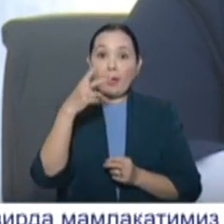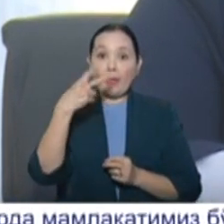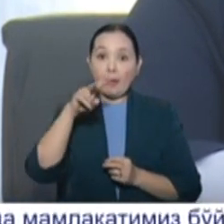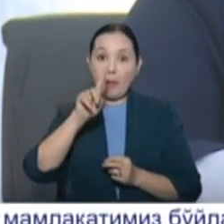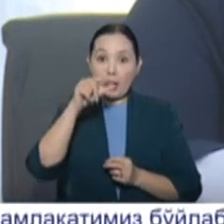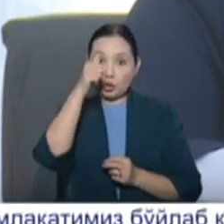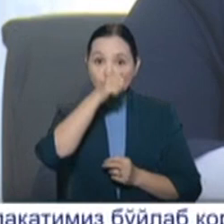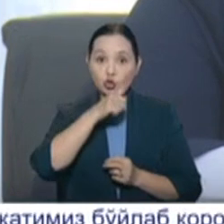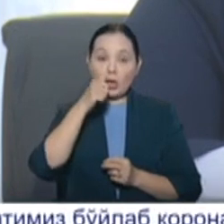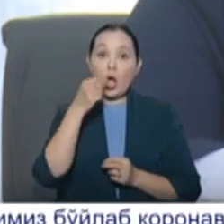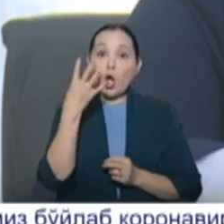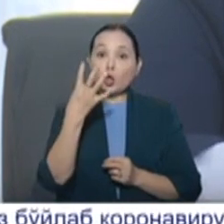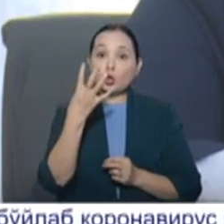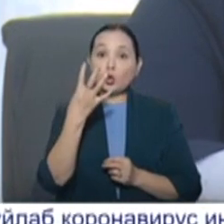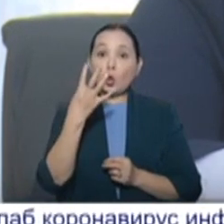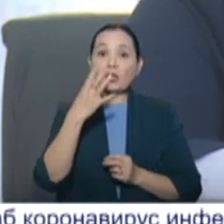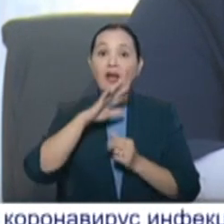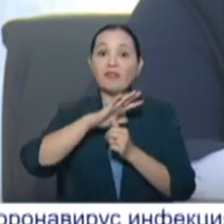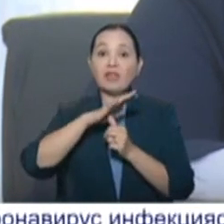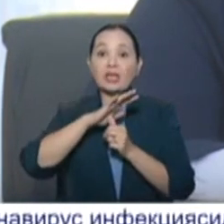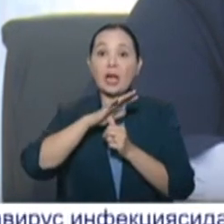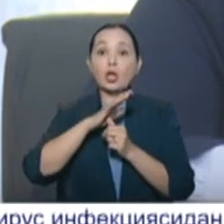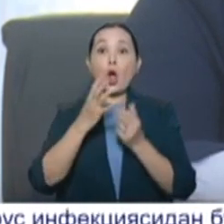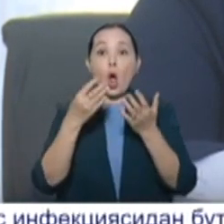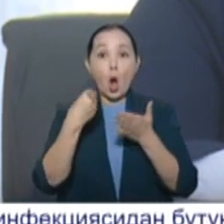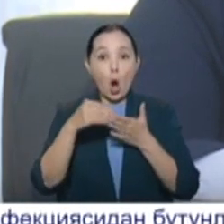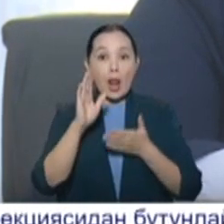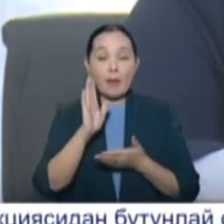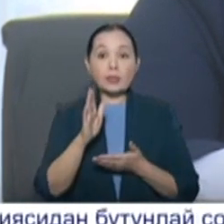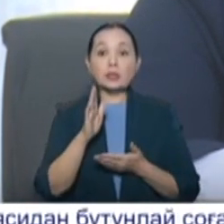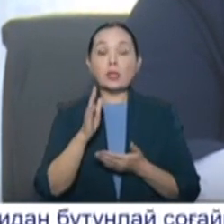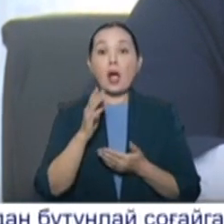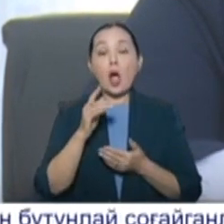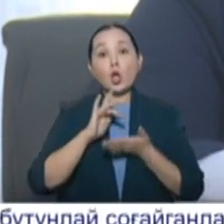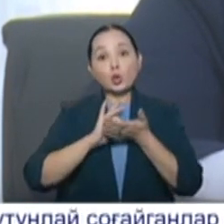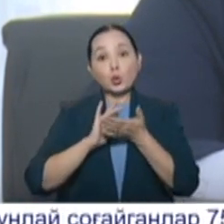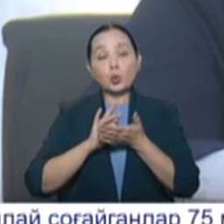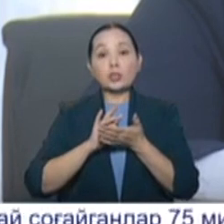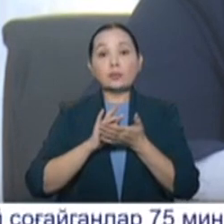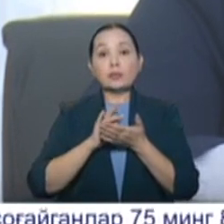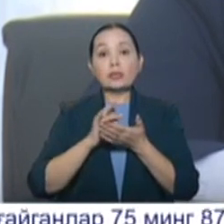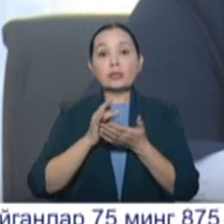2021 yilda 4 vertolyot olamiz shu turizm salohiyatini